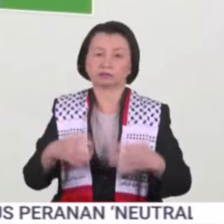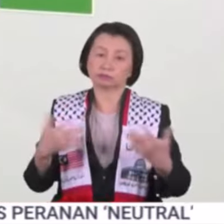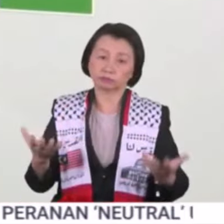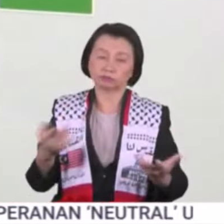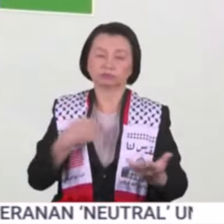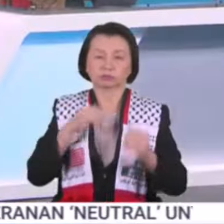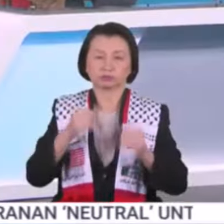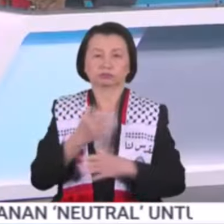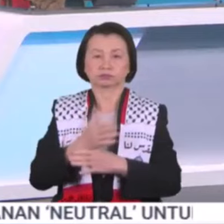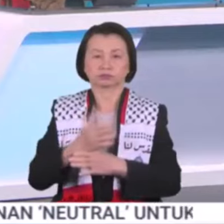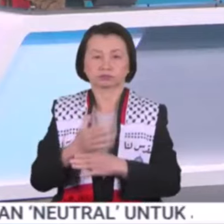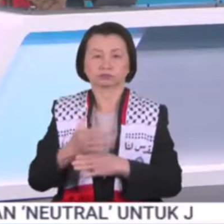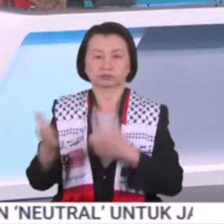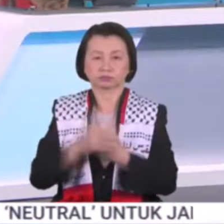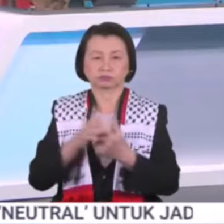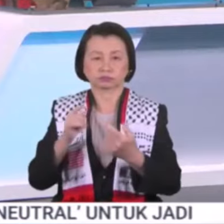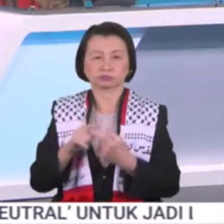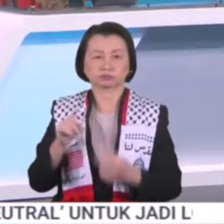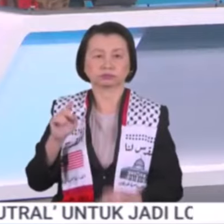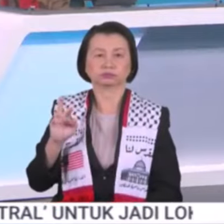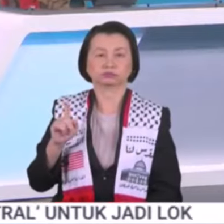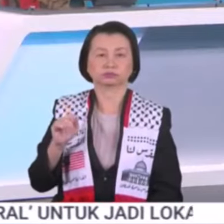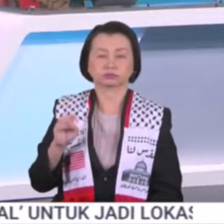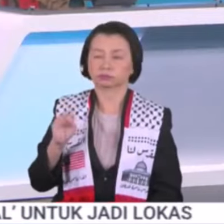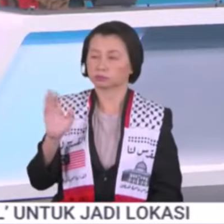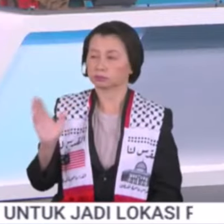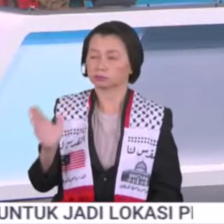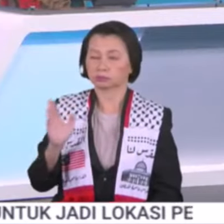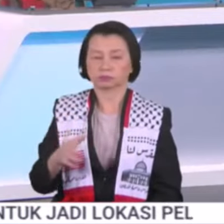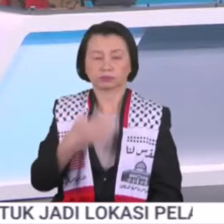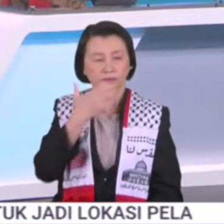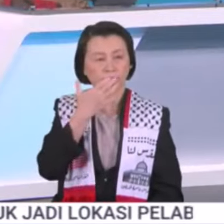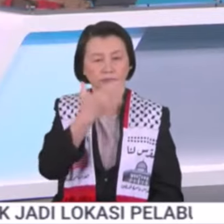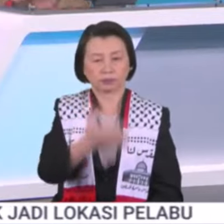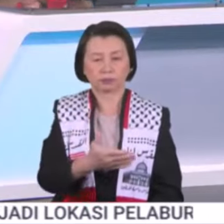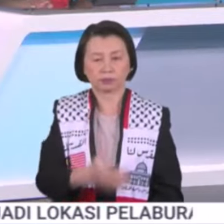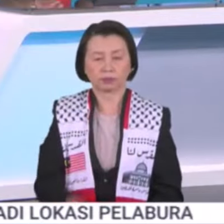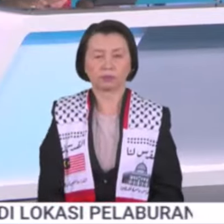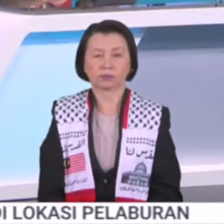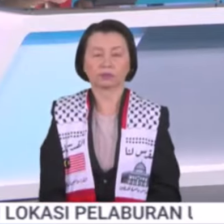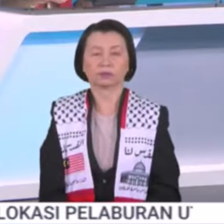ini itu sahaja apa yang saya boleh kongsikan. Kembali ke studio. Terima kasih Tina.